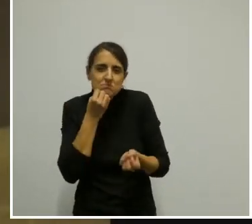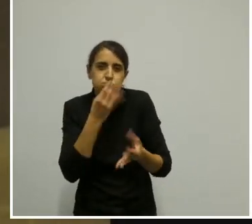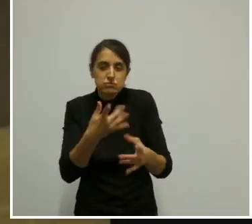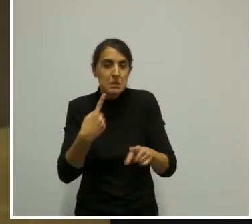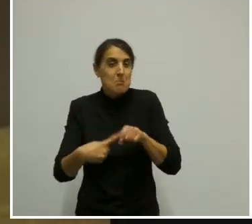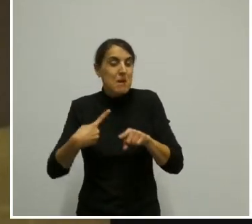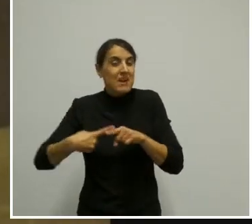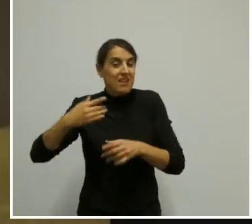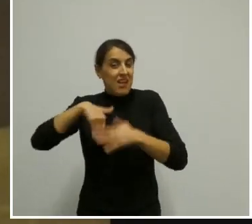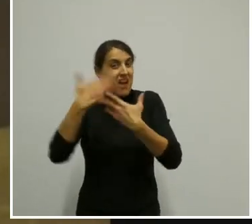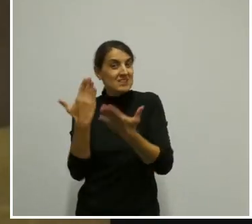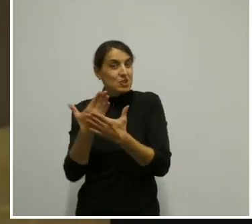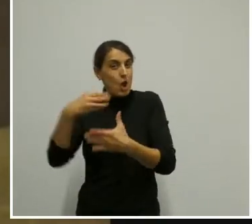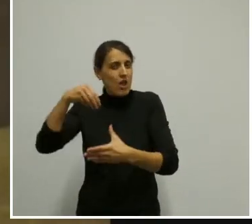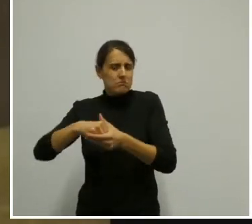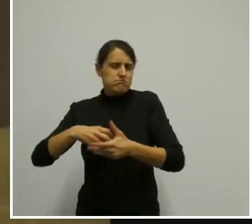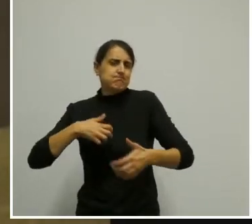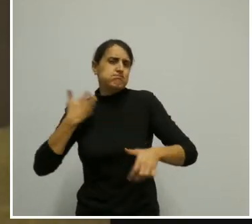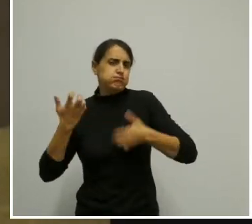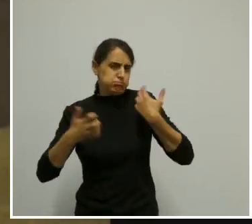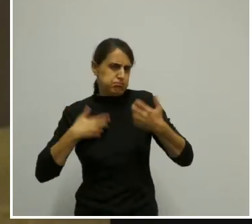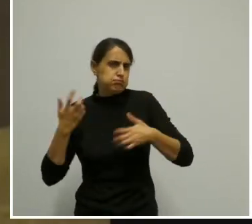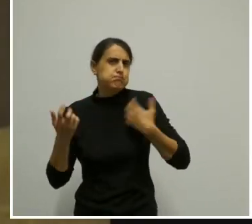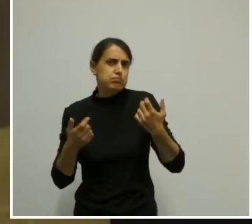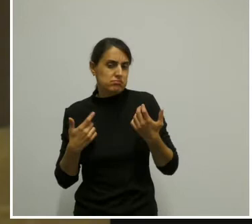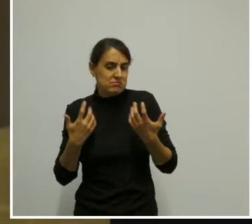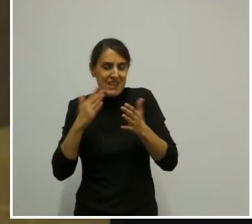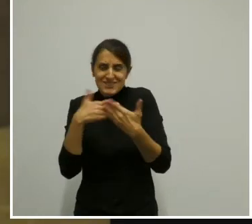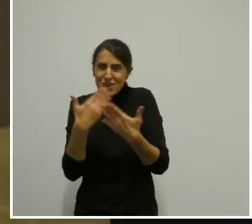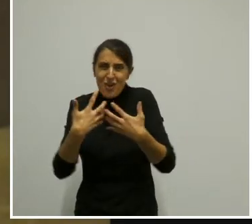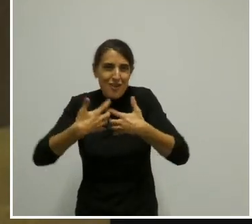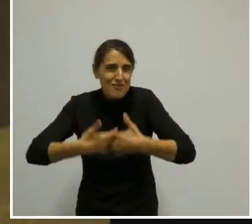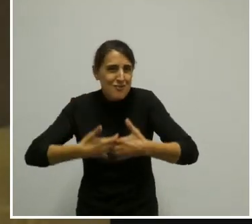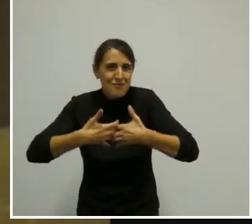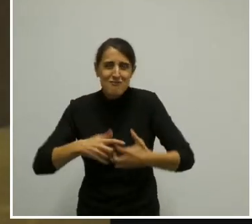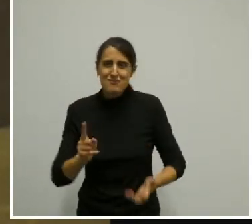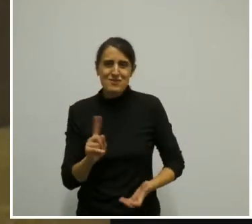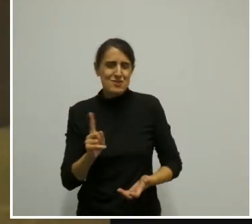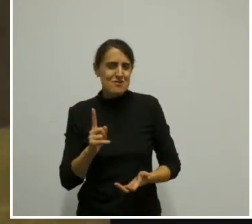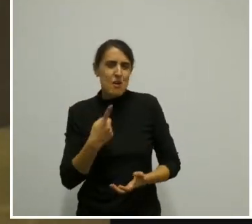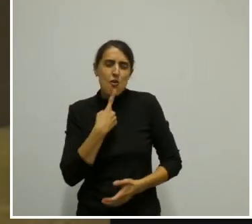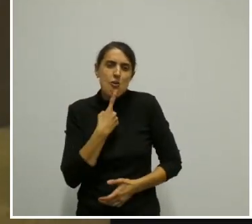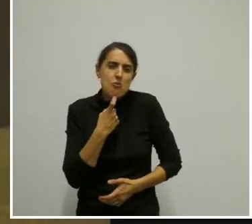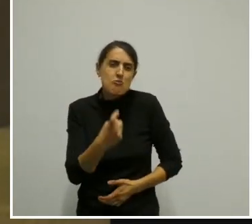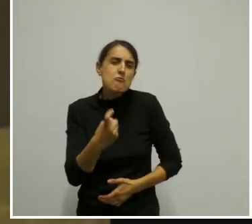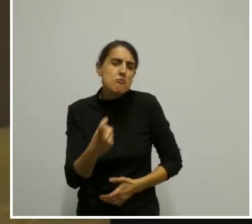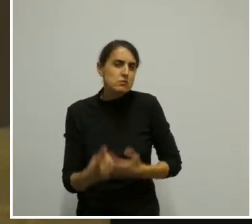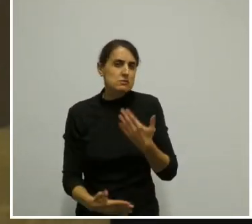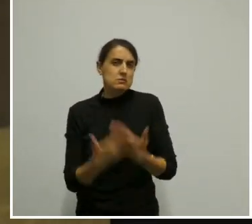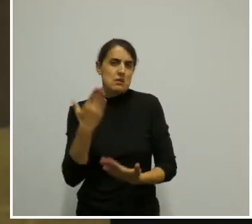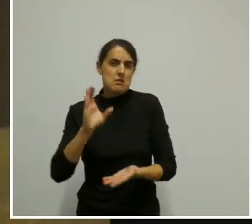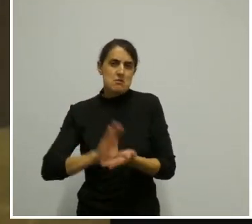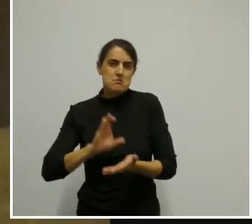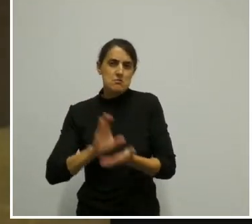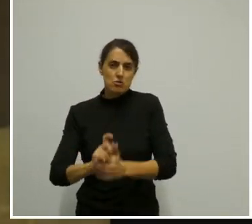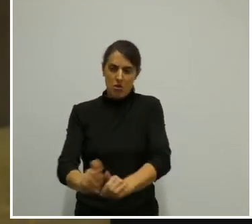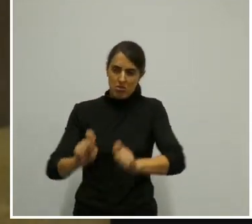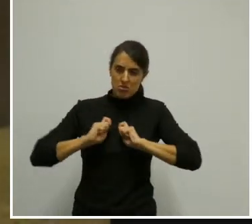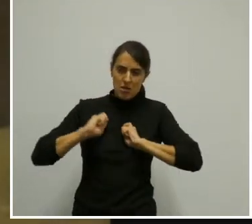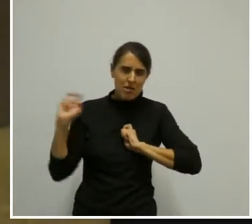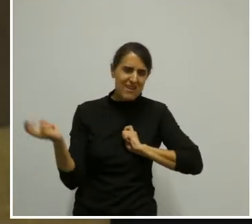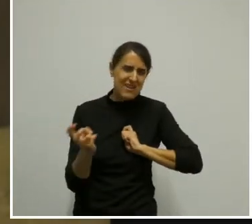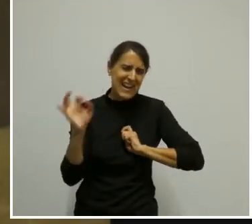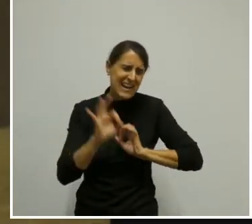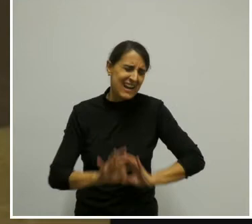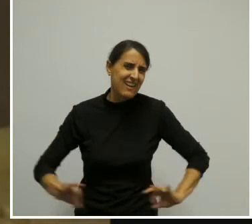malestar a l'escola, està fent que no funcioni i ens està costant molt arrencar el curs, no ens estan dotant de recursos